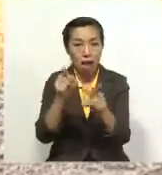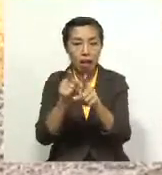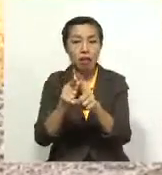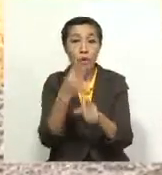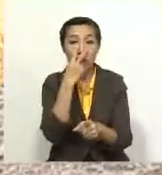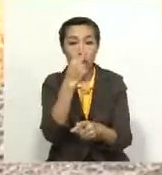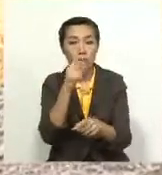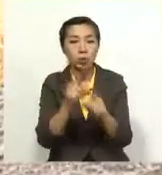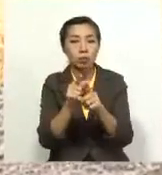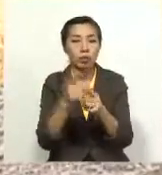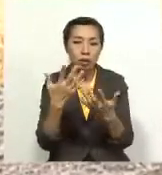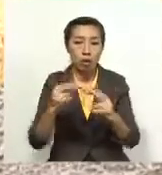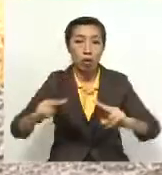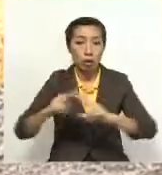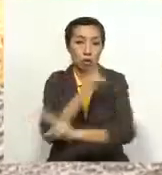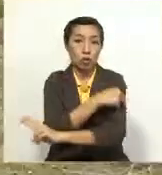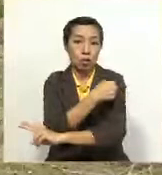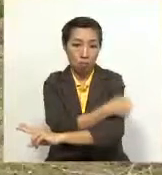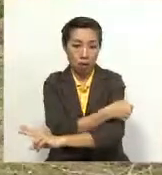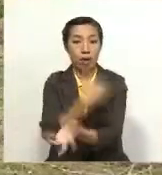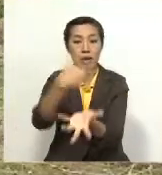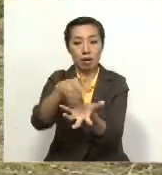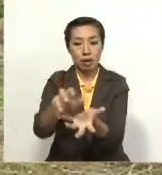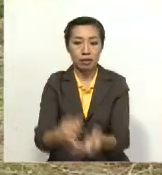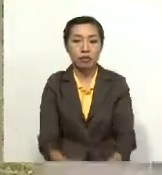ไปฟังเสียงผู้ตรวจราชการกระทรวงสาธารณสุขกันครับ